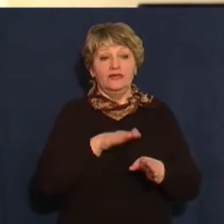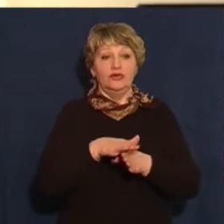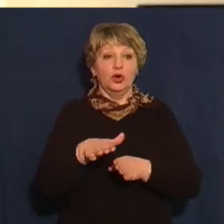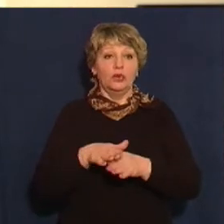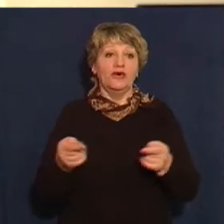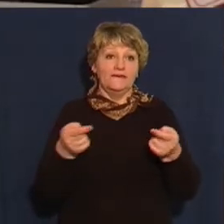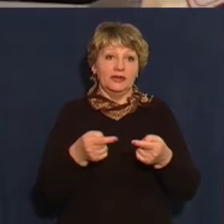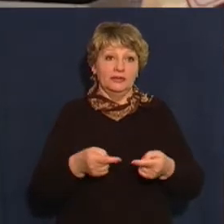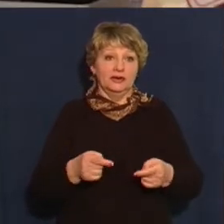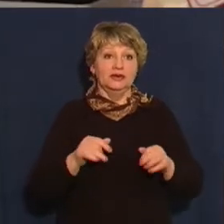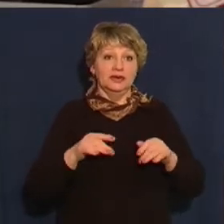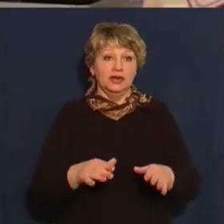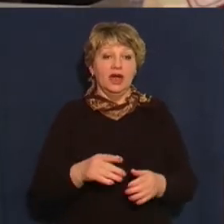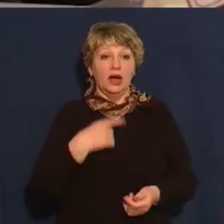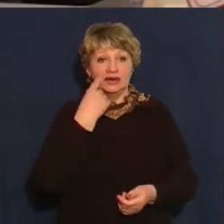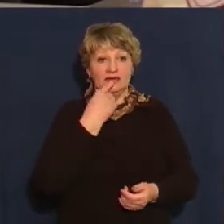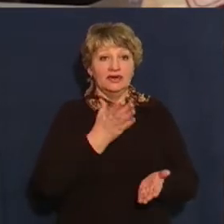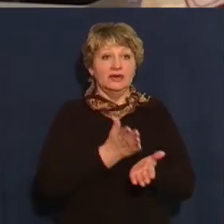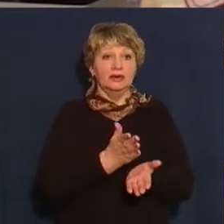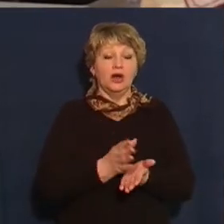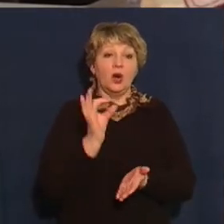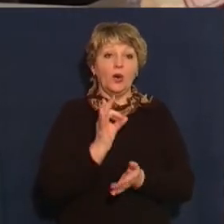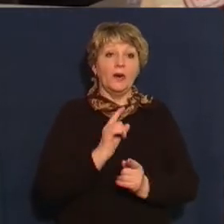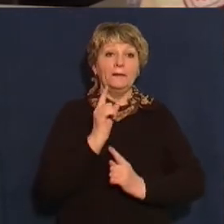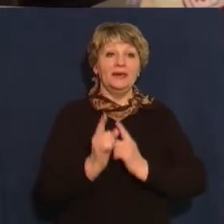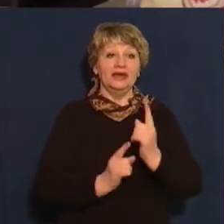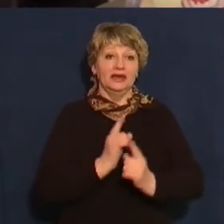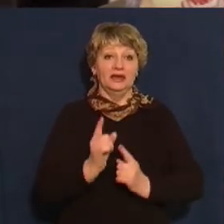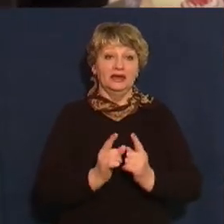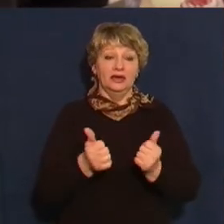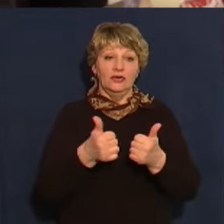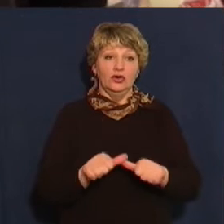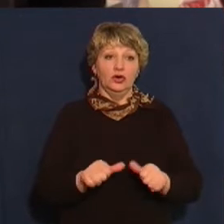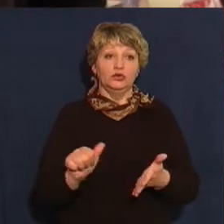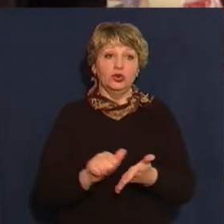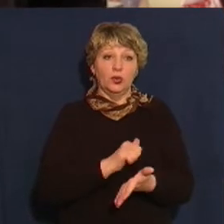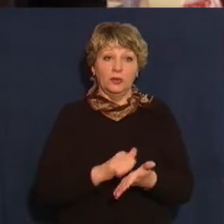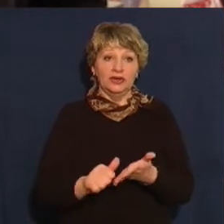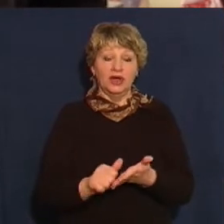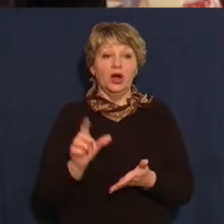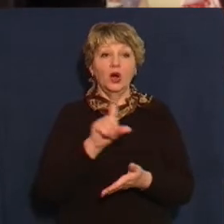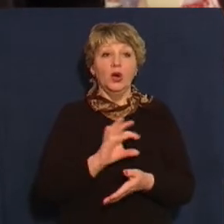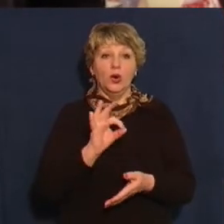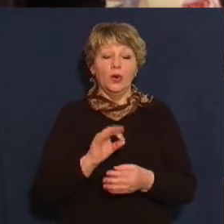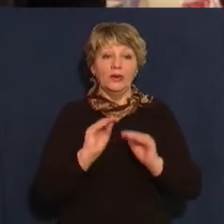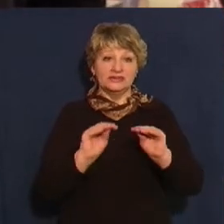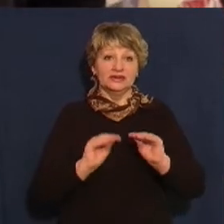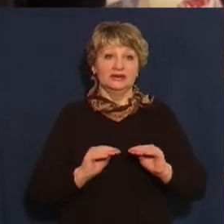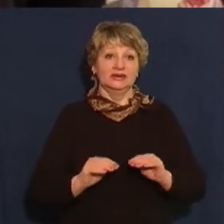відповідні функції. Мова йде про оформлення документів, про складання спадкових